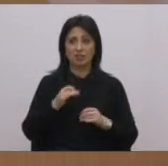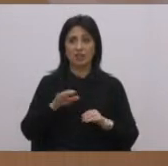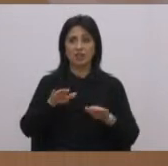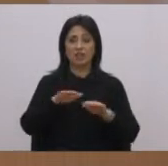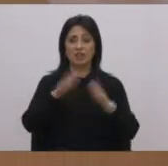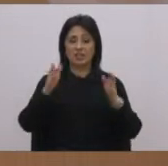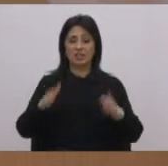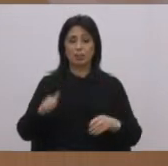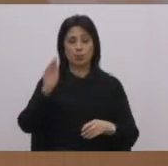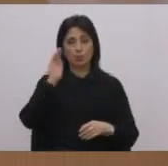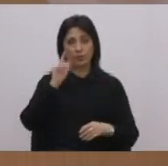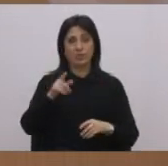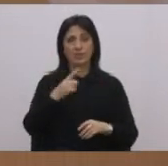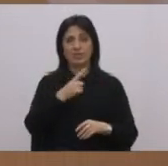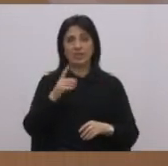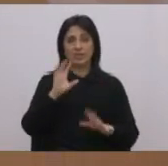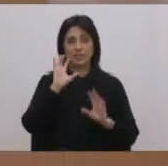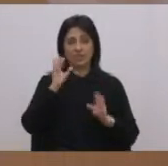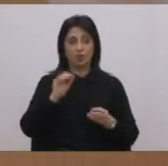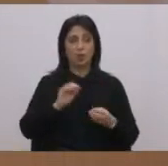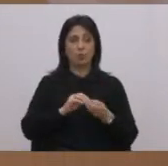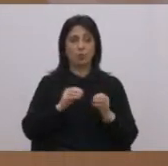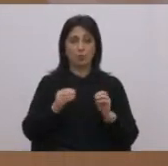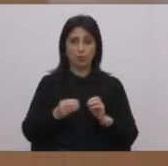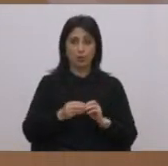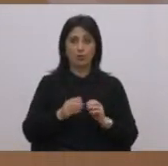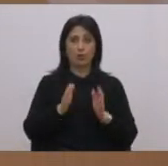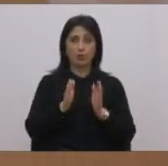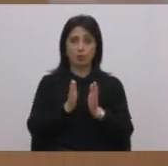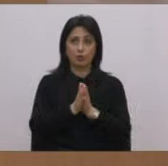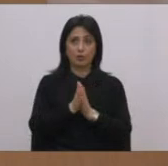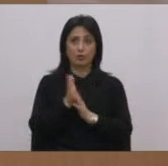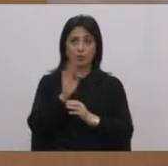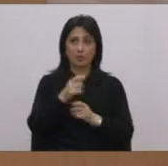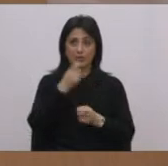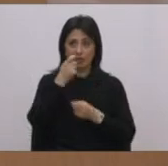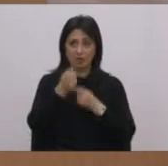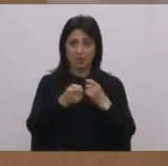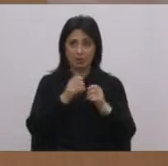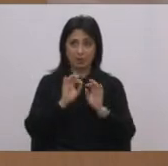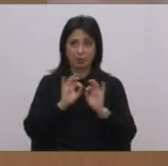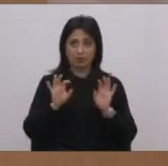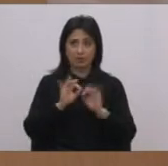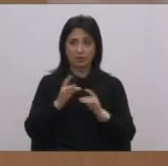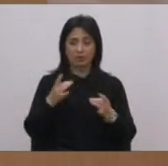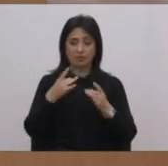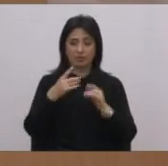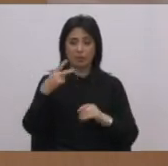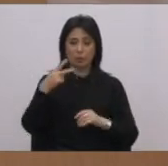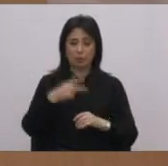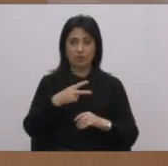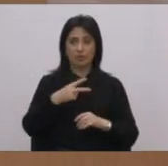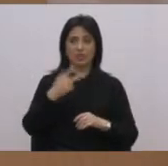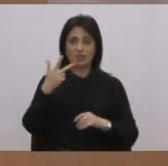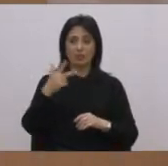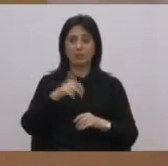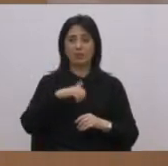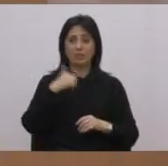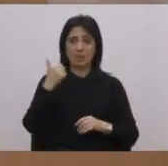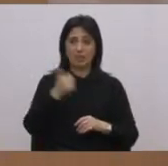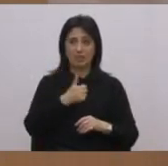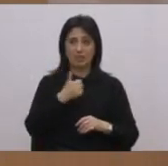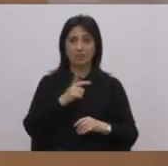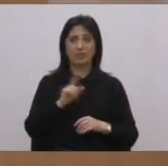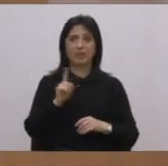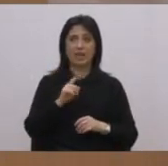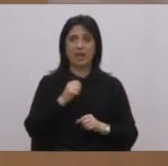ტრიბუნიდანაც მოვისმინეთ, რომ ეს ერთ-ერთი სერიოზული გამოწვევა, თქვით, რომ მაინც დეტალურად მოგვახსენოთ და გვითხრათ 2023 წელს